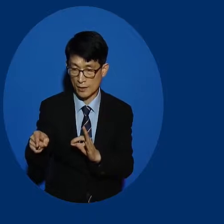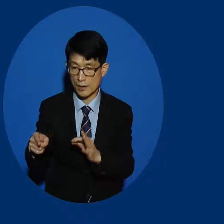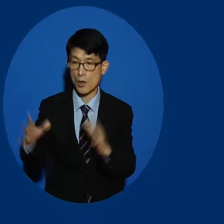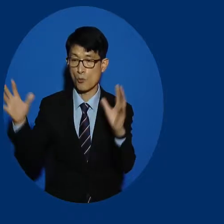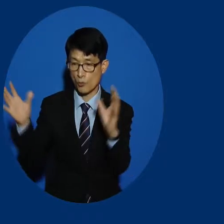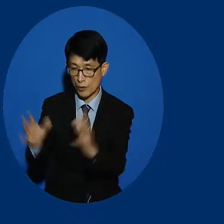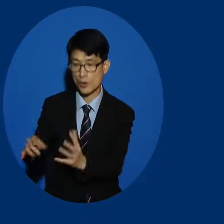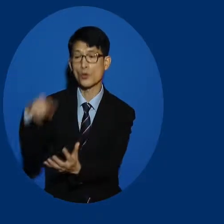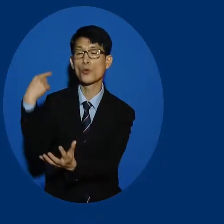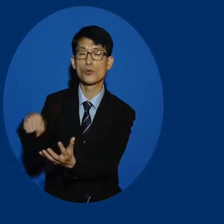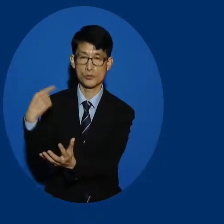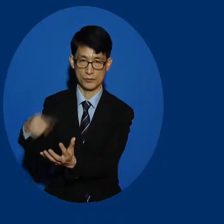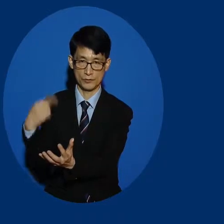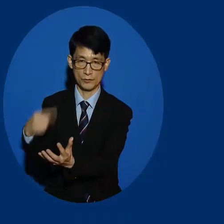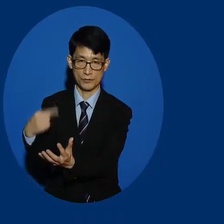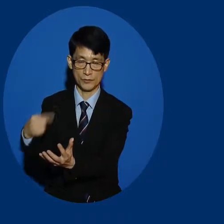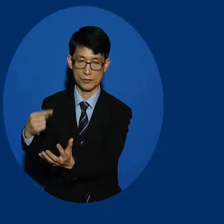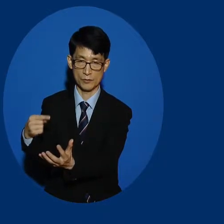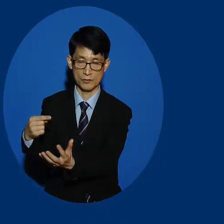동안